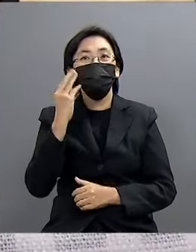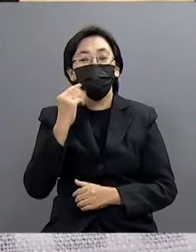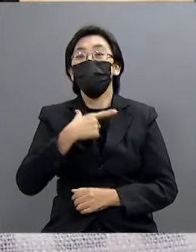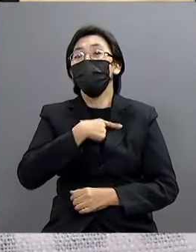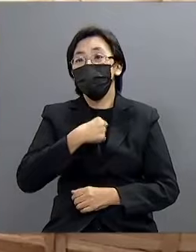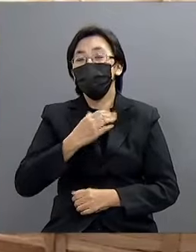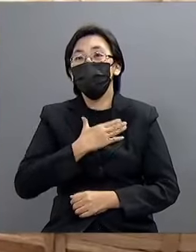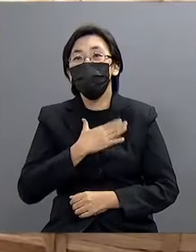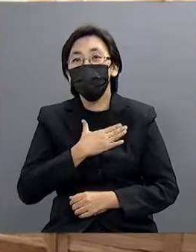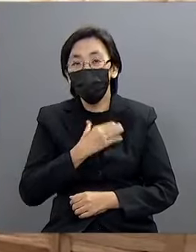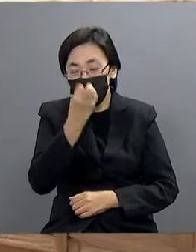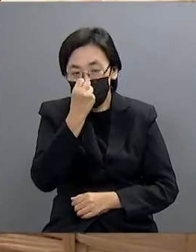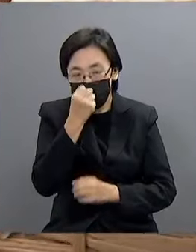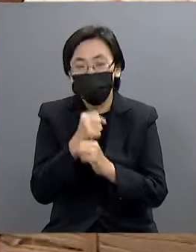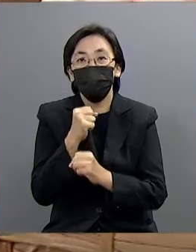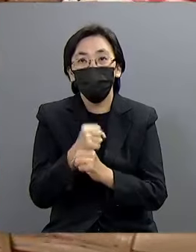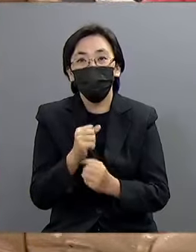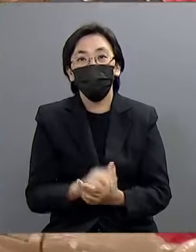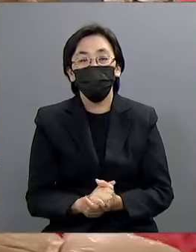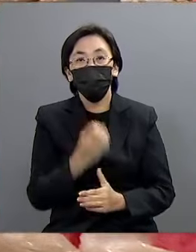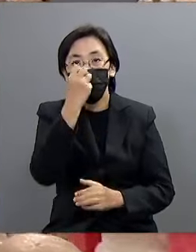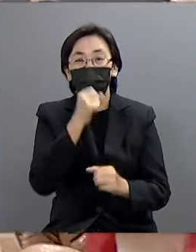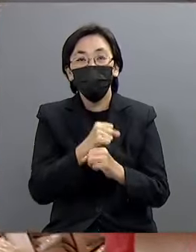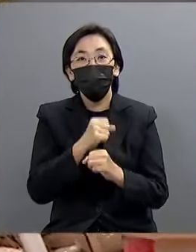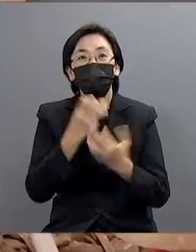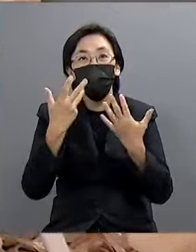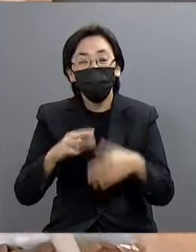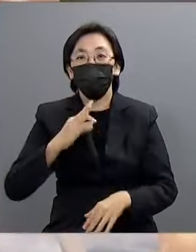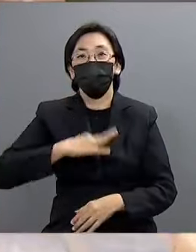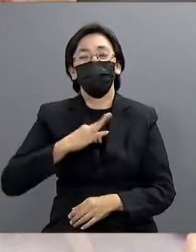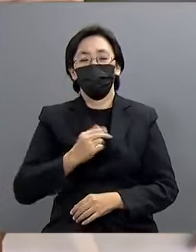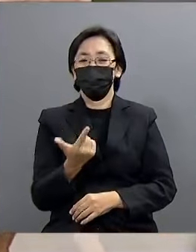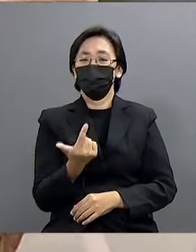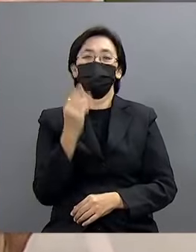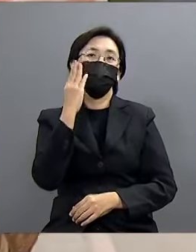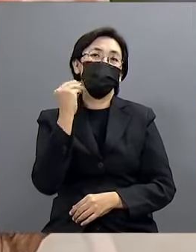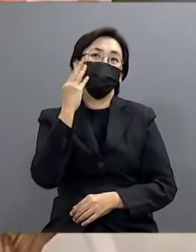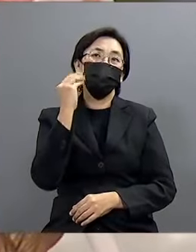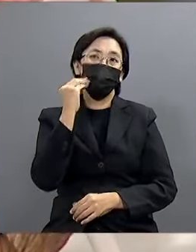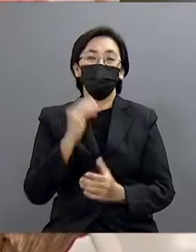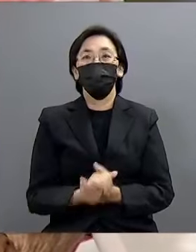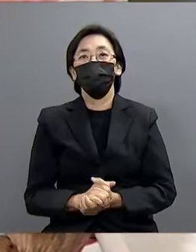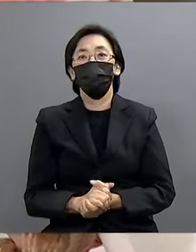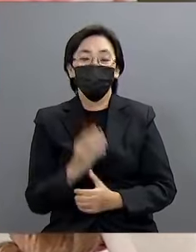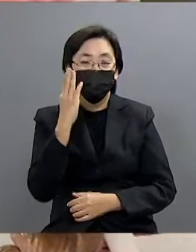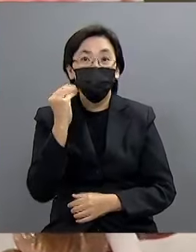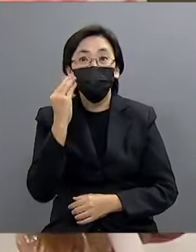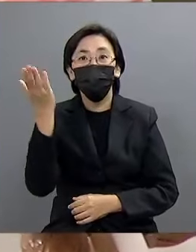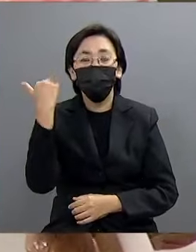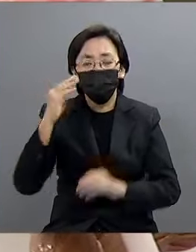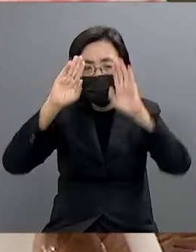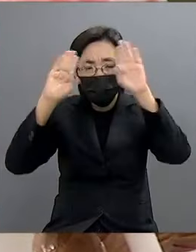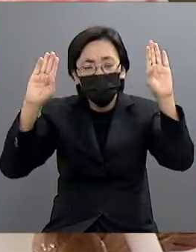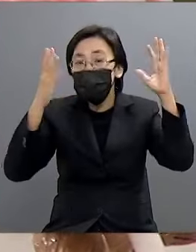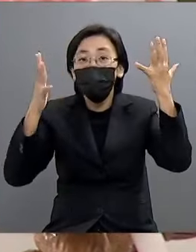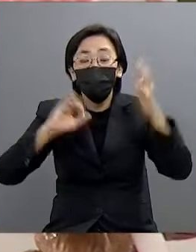ได้ไปลองทำดูแล้วพอทำเราก็เห็นเลยว่ามันน่ารักแล้วเหมือนตอนนั้นน่ะที่เริ่มทำแรกๆเราไม่มีประสบการณ์ใช่ไหมคะไม่มีประสบ